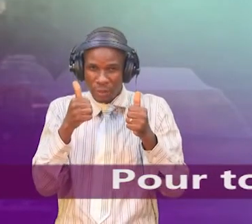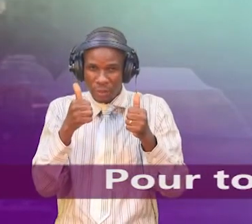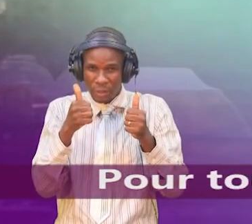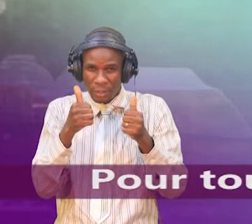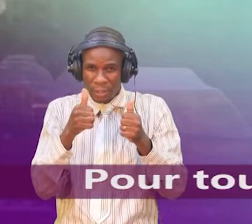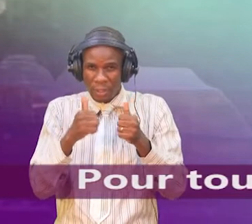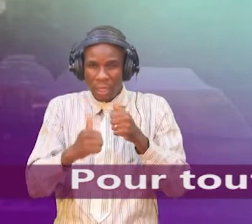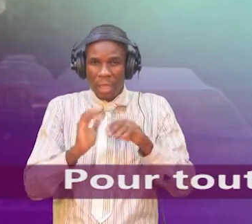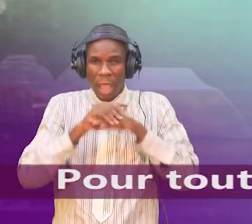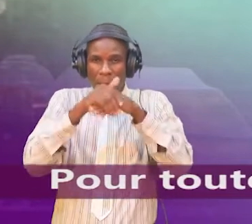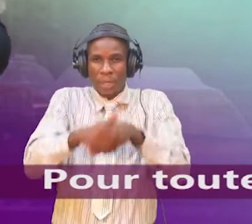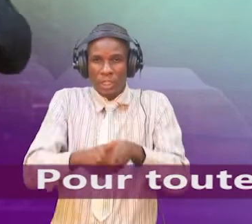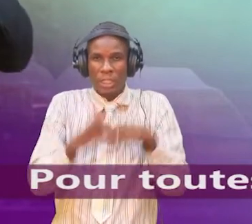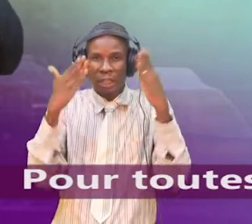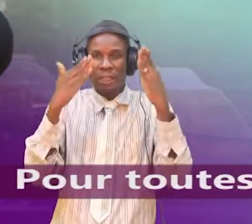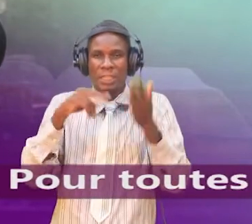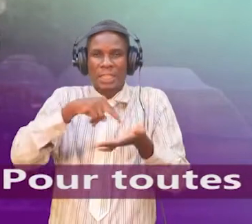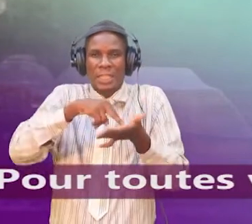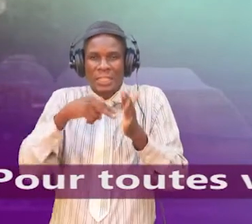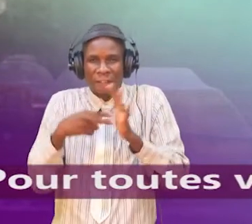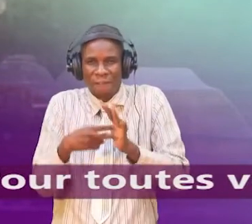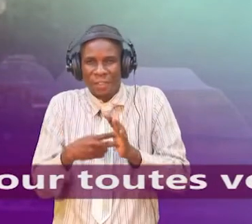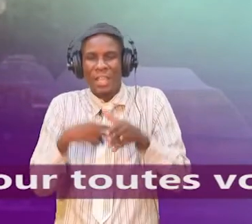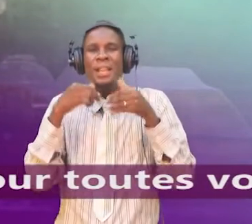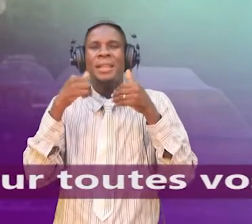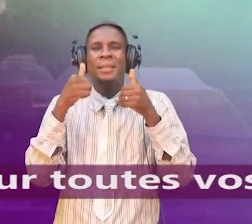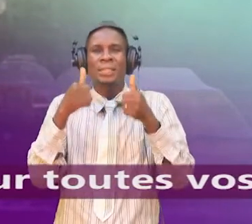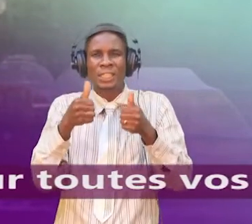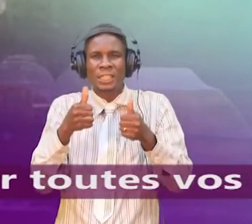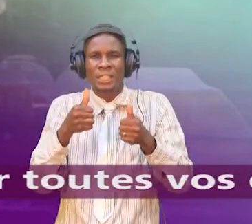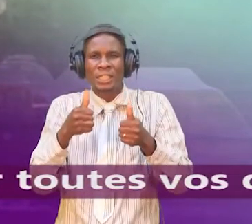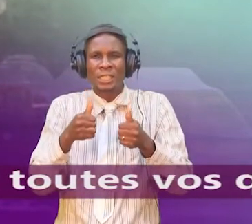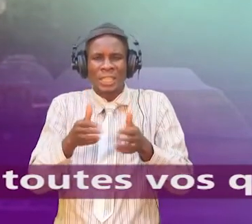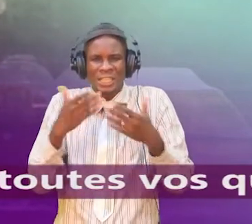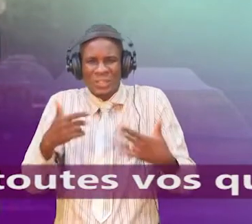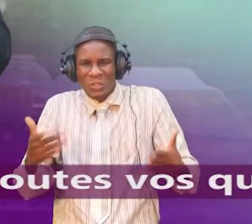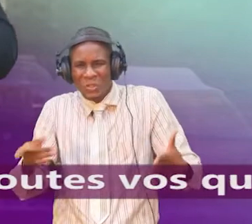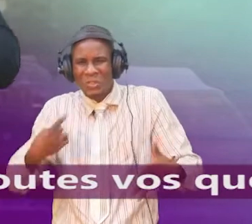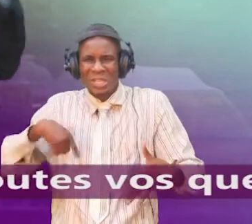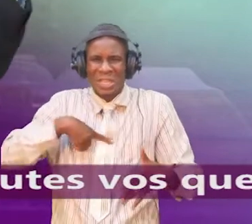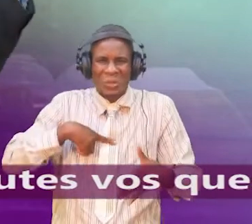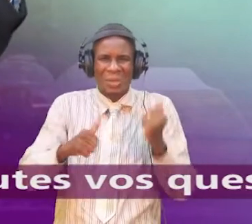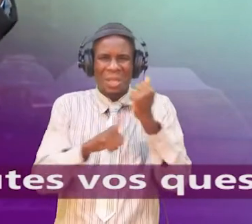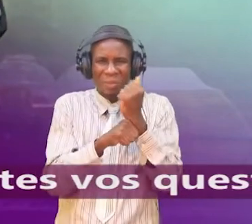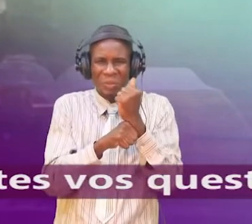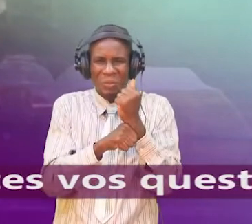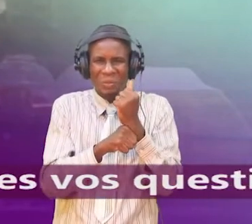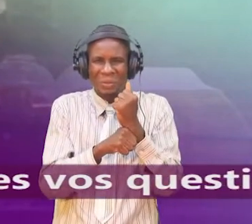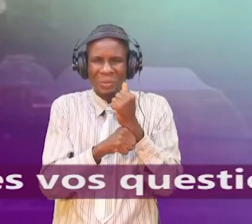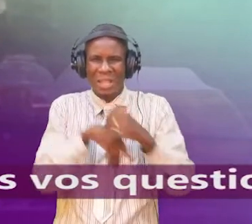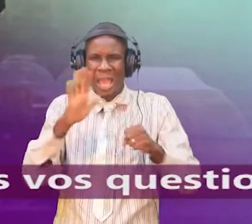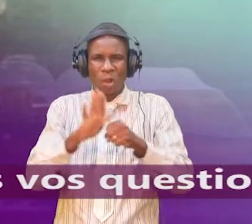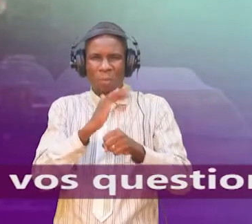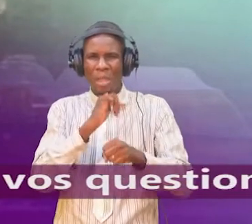Nzambi lobiko ezali likabo na nzambe. Esengeli kososola ete lobiko ezali eloko moko te